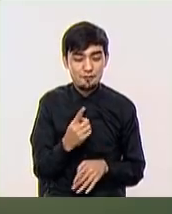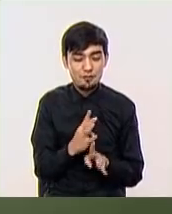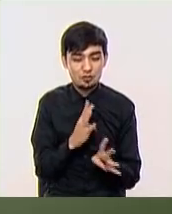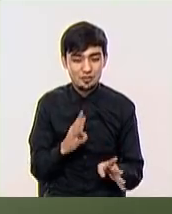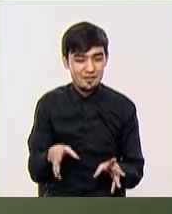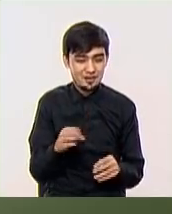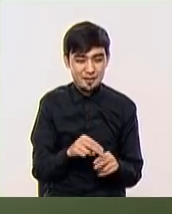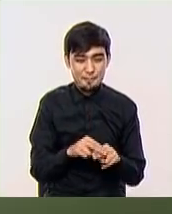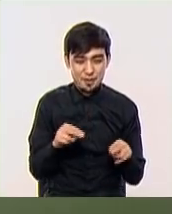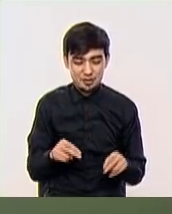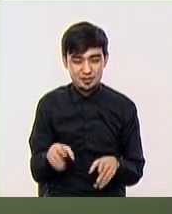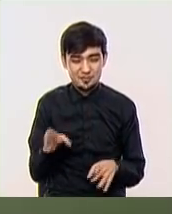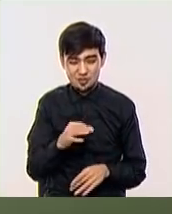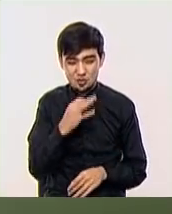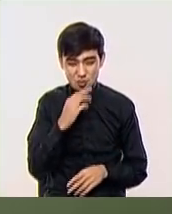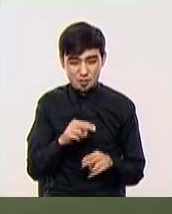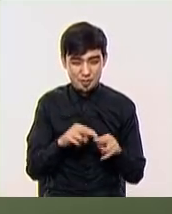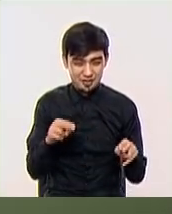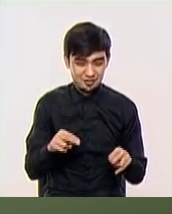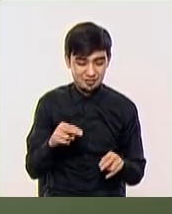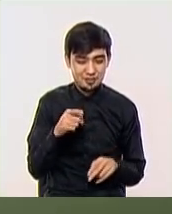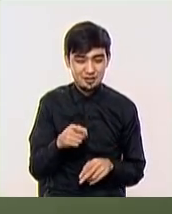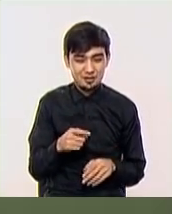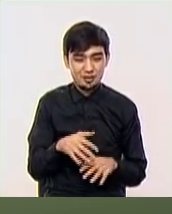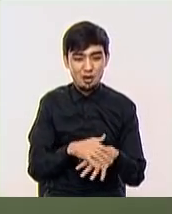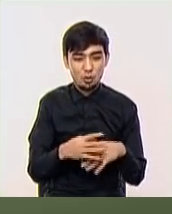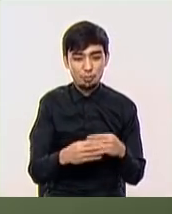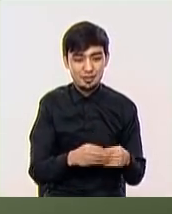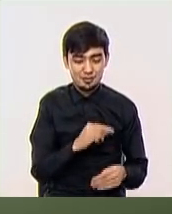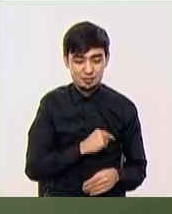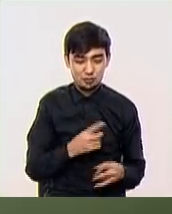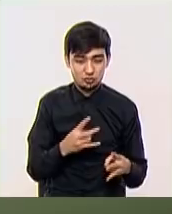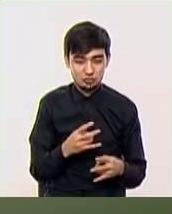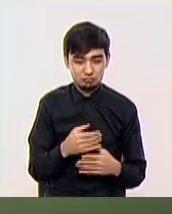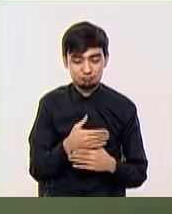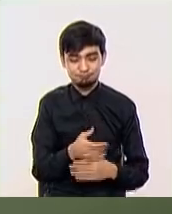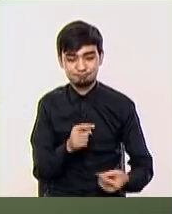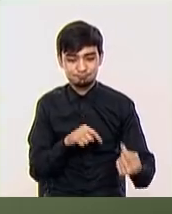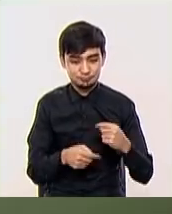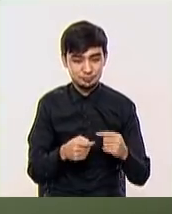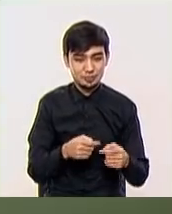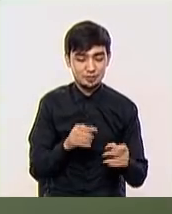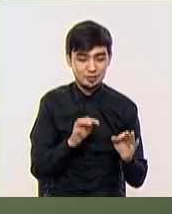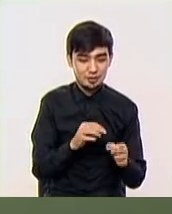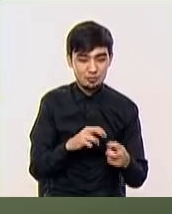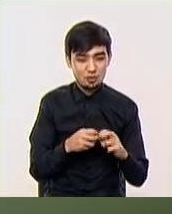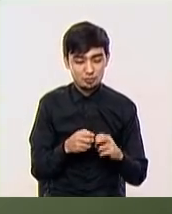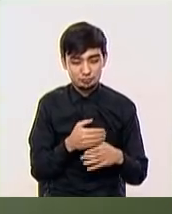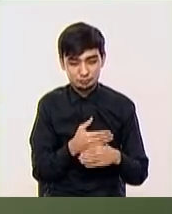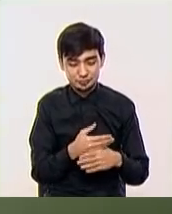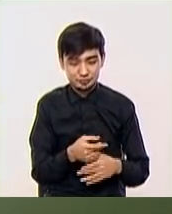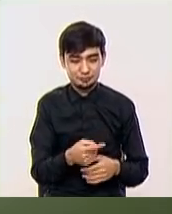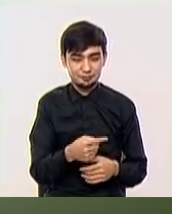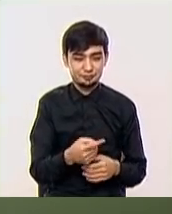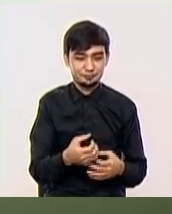her partiya, her siyasi partiya negizi halkpen jumıs isteu kerek. Körüp tursunuz, kantarda mınandai jagdaylar boldu. Osu